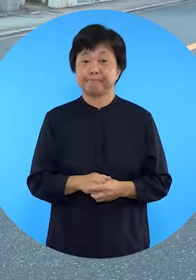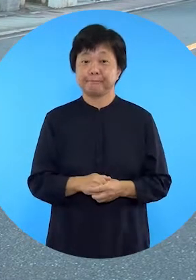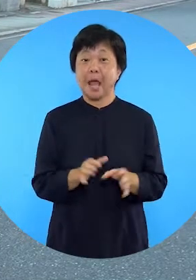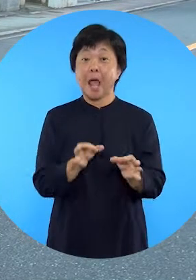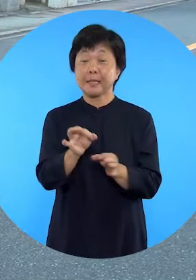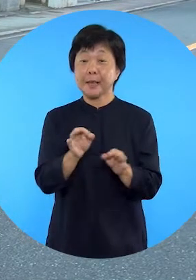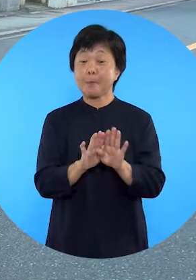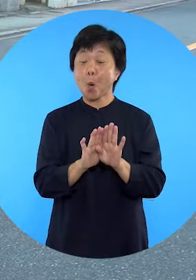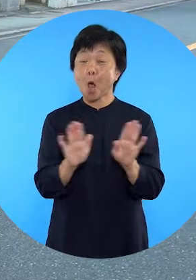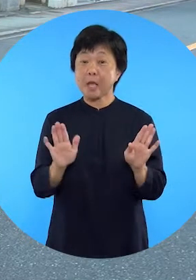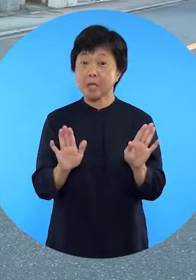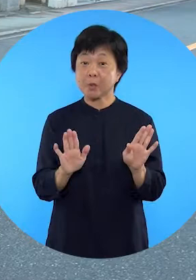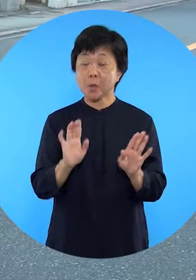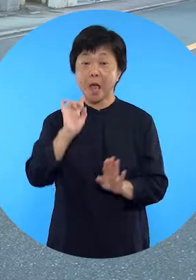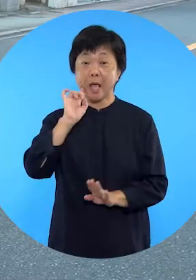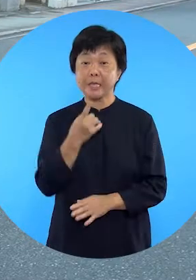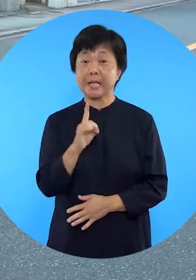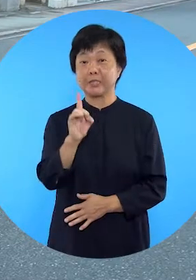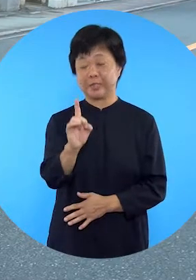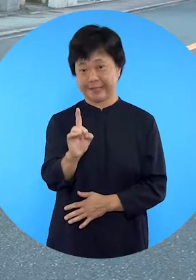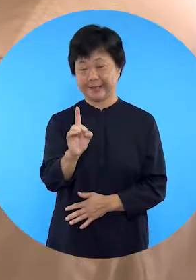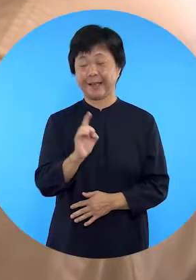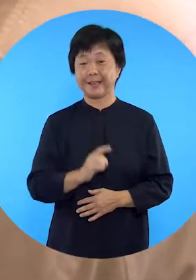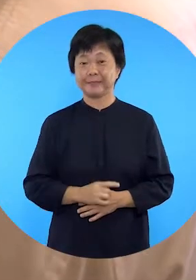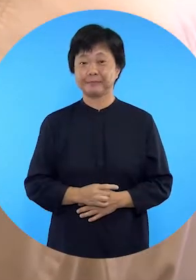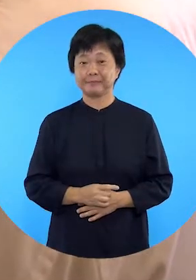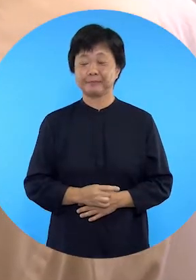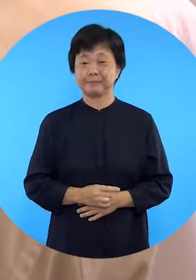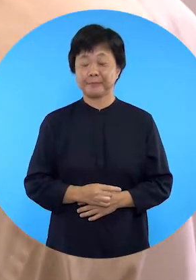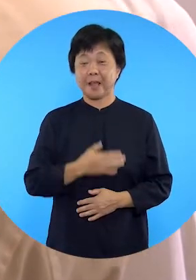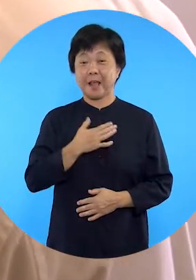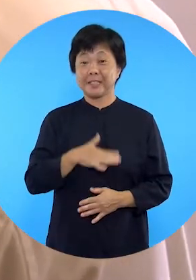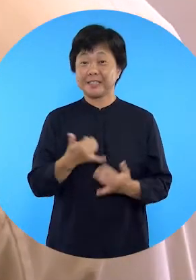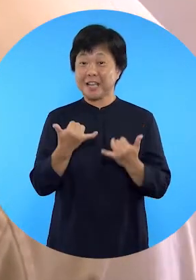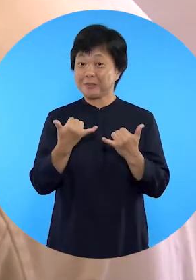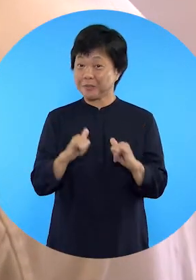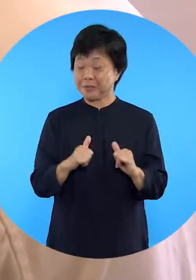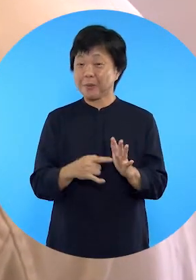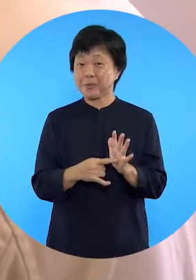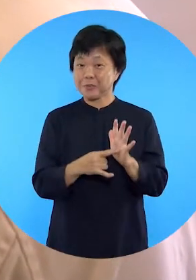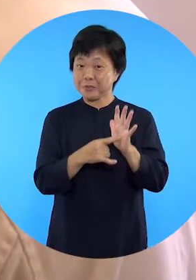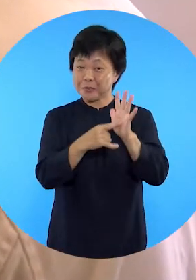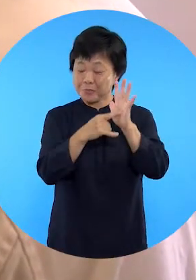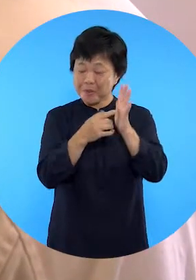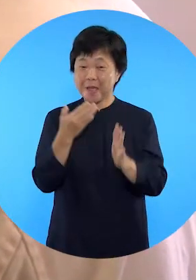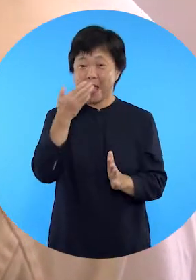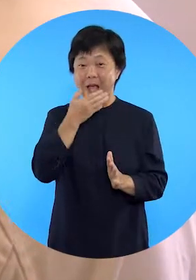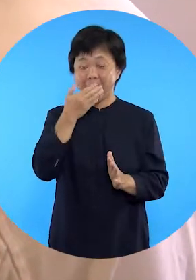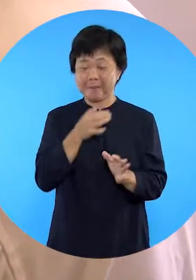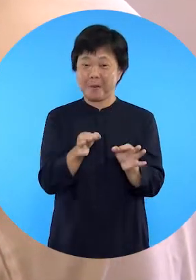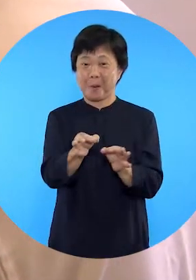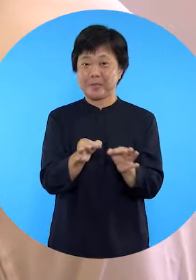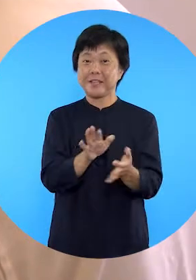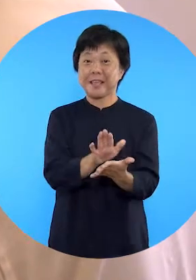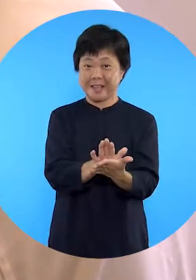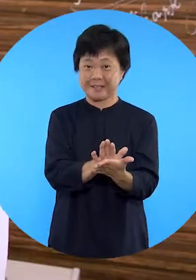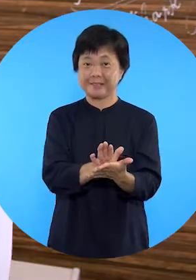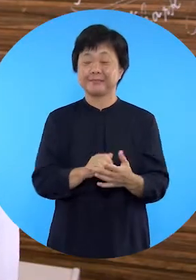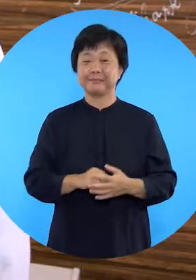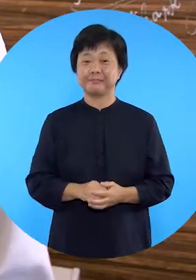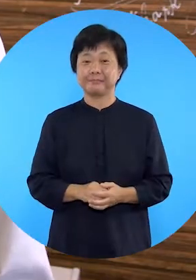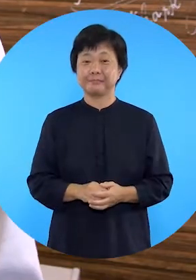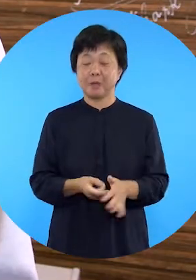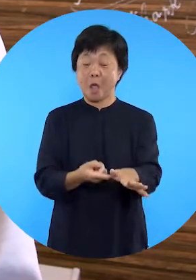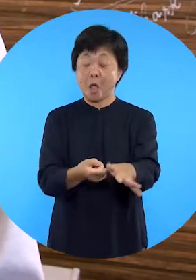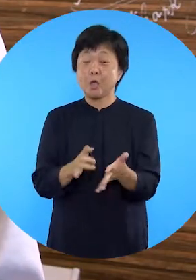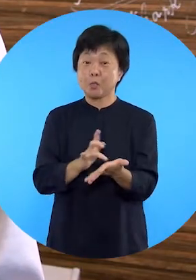店舗を開けるのは月に一度だけ。知る人ぞ知るスイーツ店として人気を集めています。 農